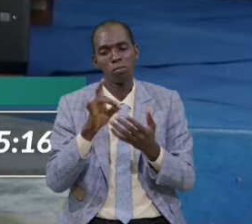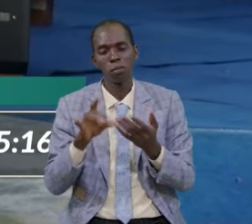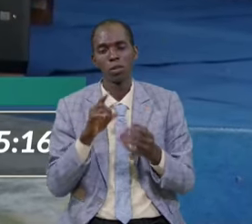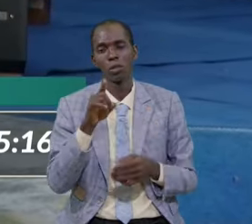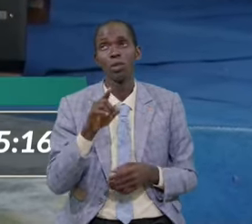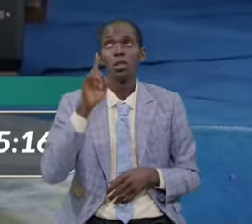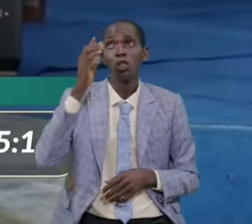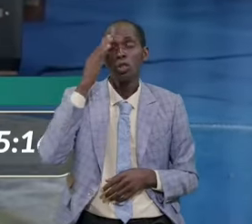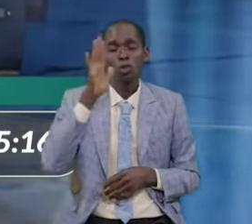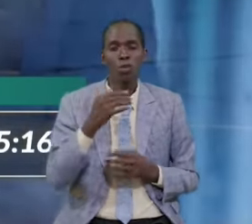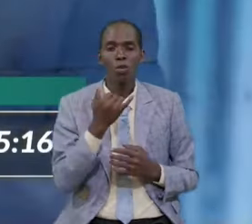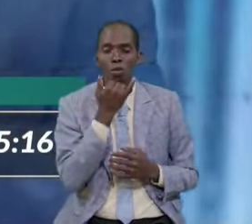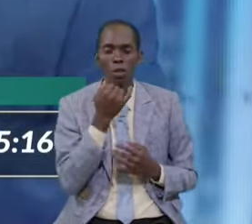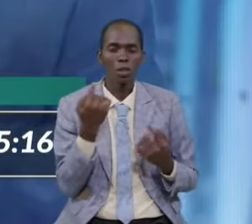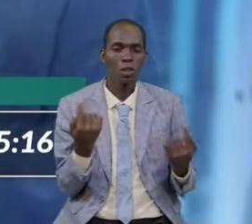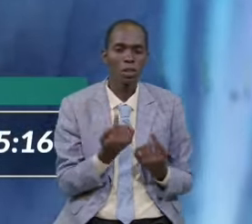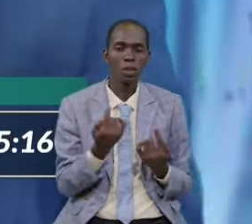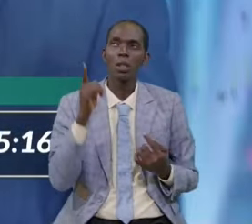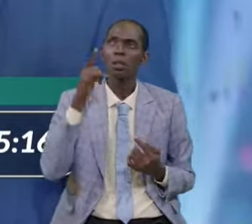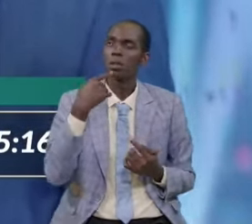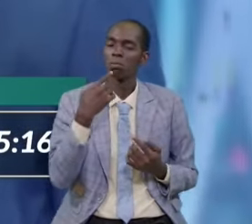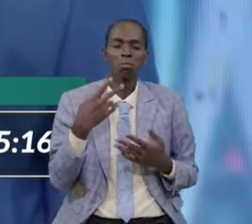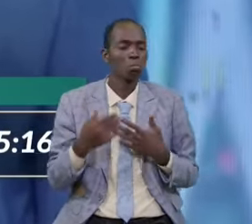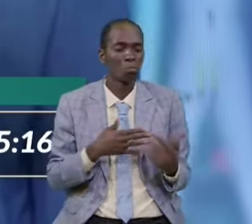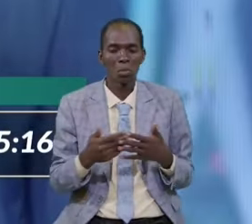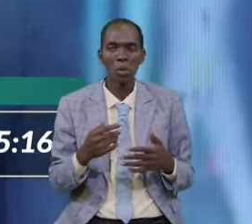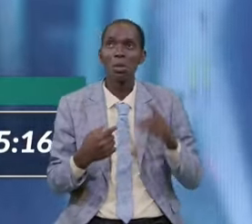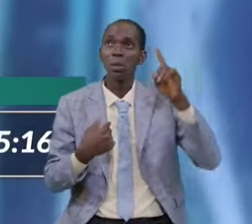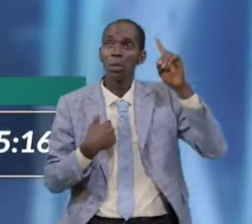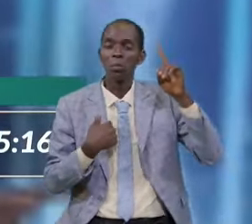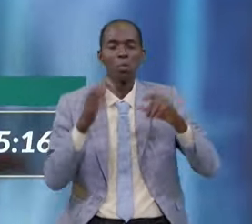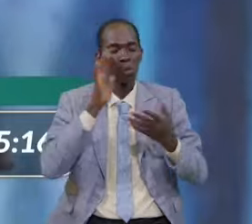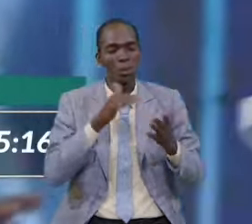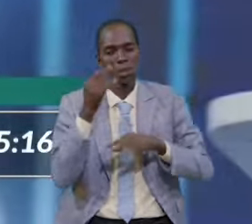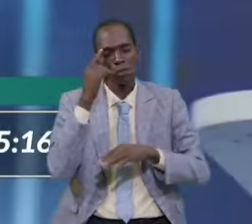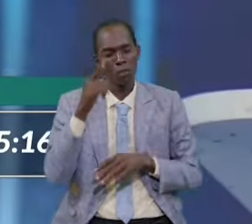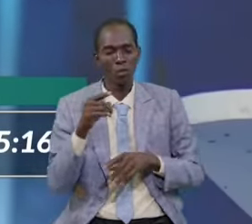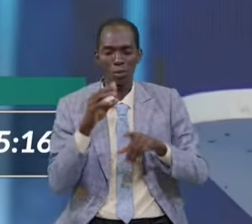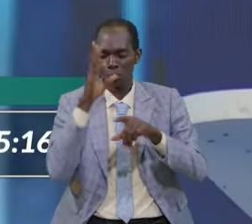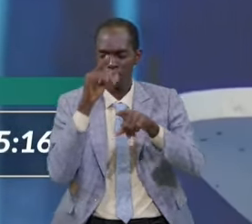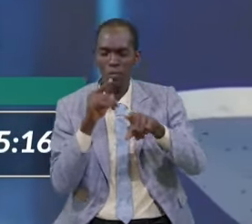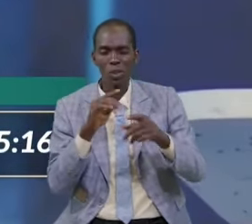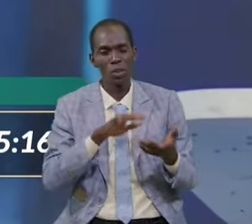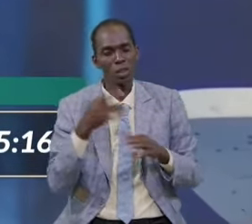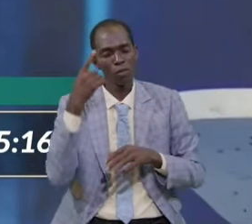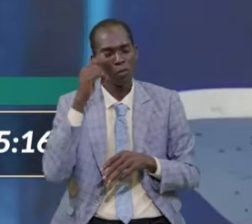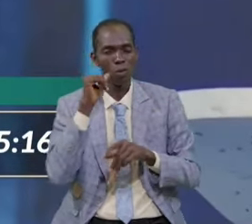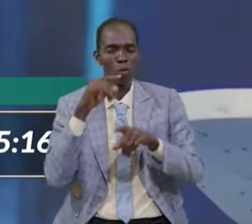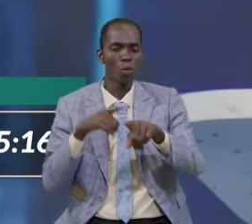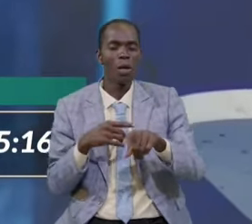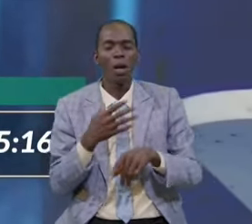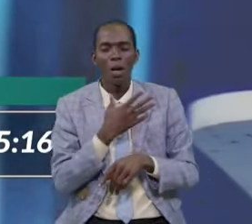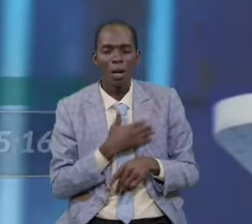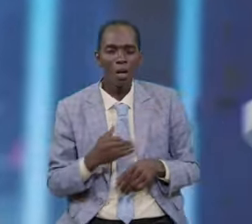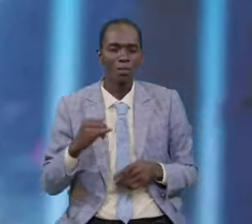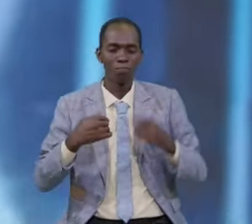dit, je vais mourir pour lui. Je vais mourir pour elle. Je vais ôter ses péchés. Je vais la laver. Et je